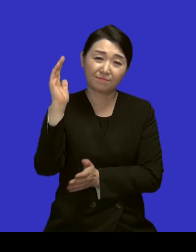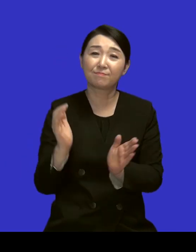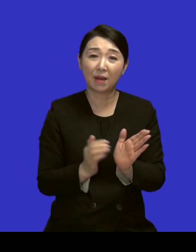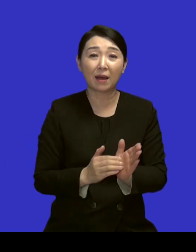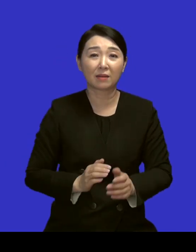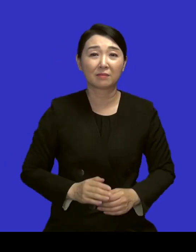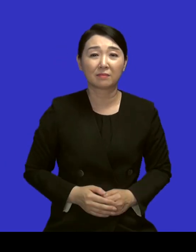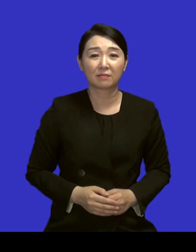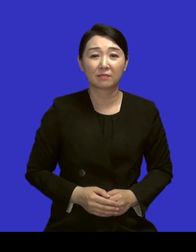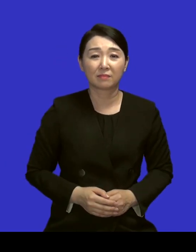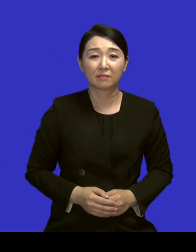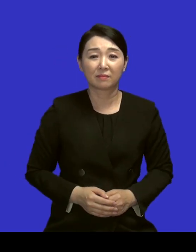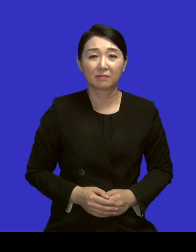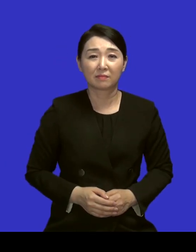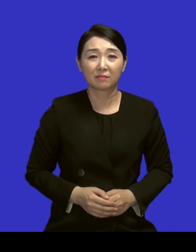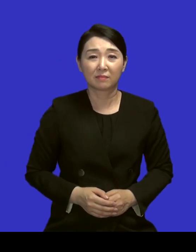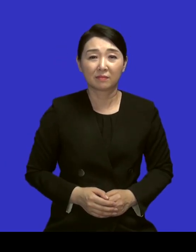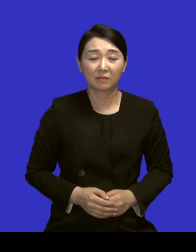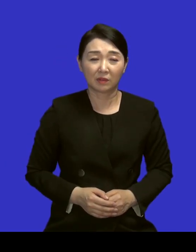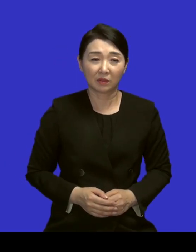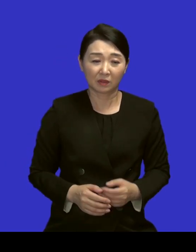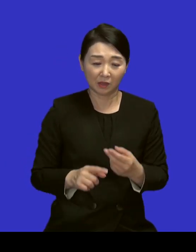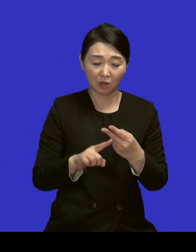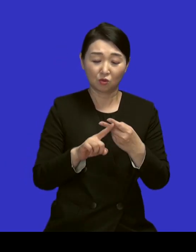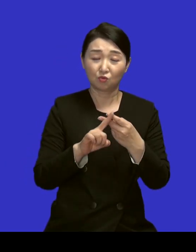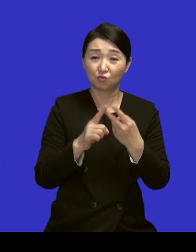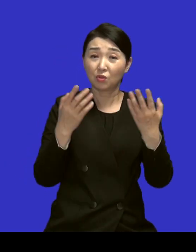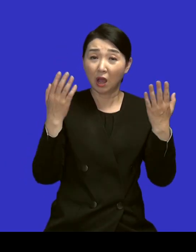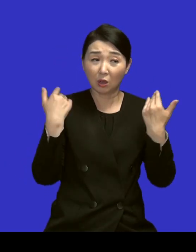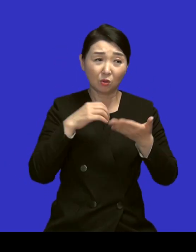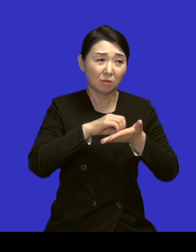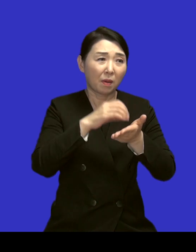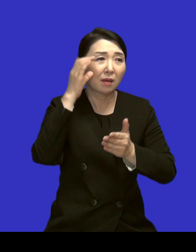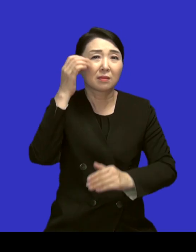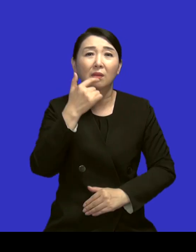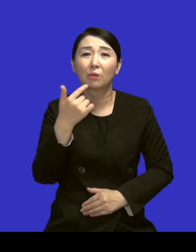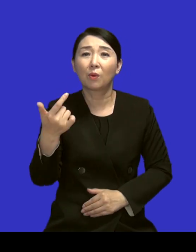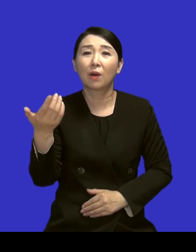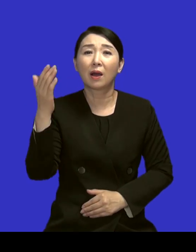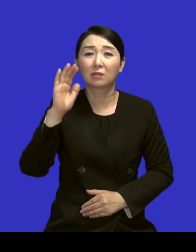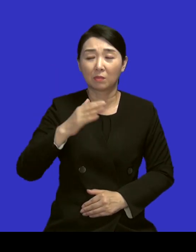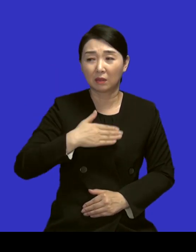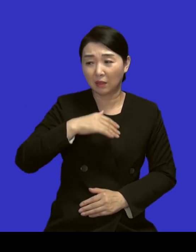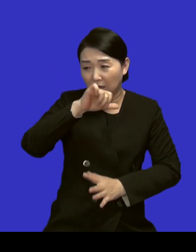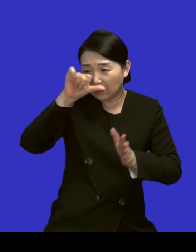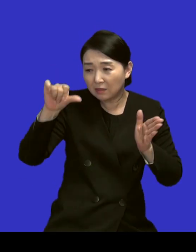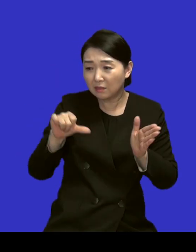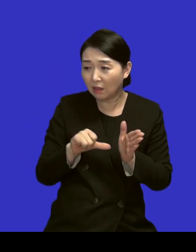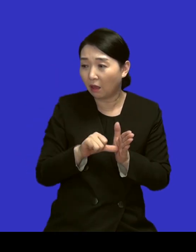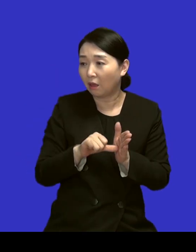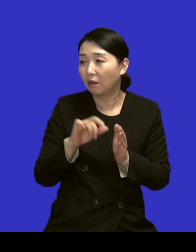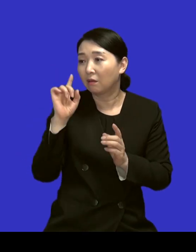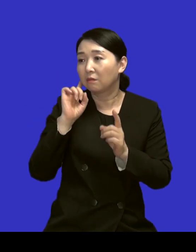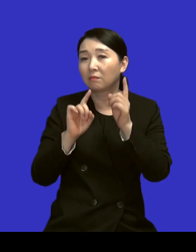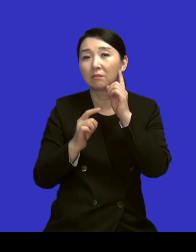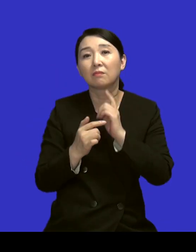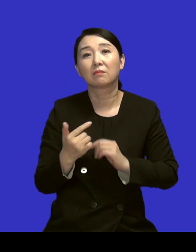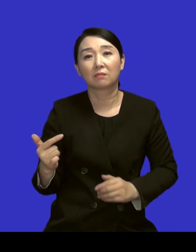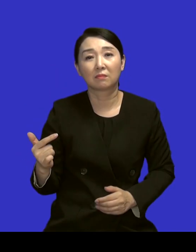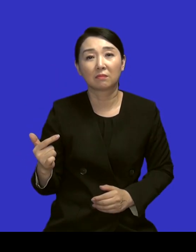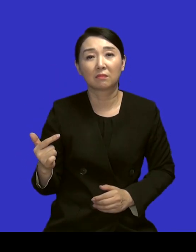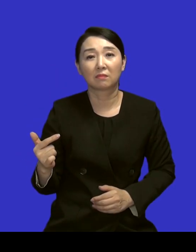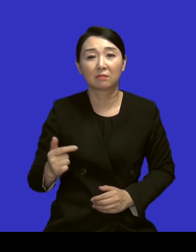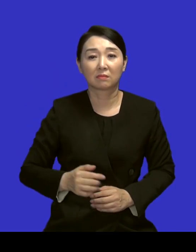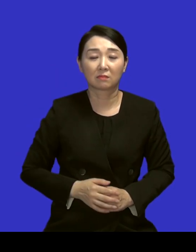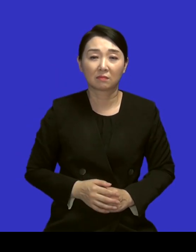그렇게 꿈에 그리던 입학식이었는데 제 인생에 지울 수 없는 상처로 남게 되고